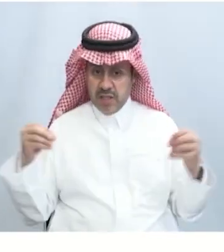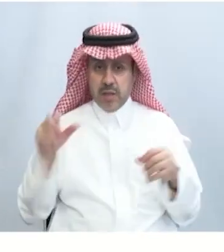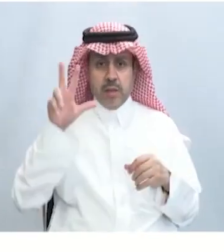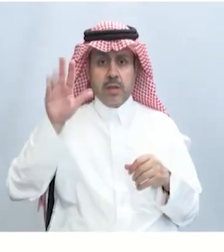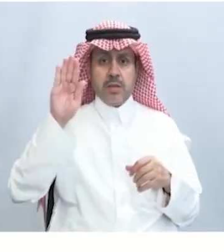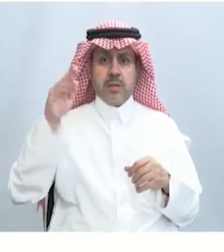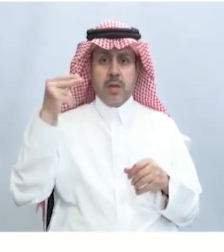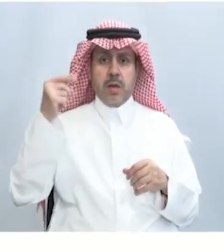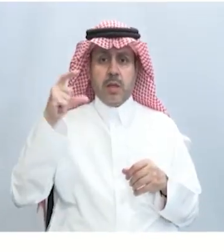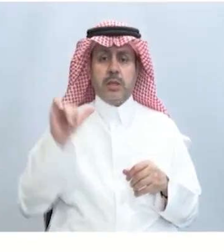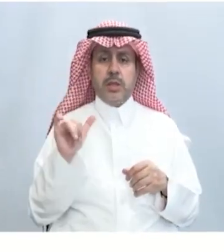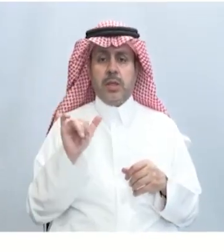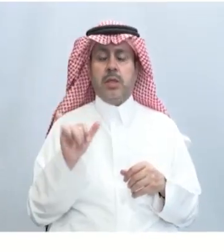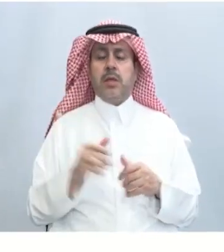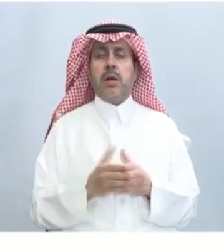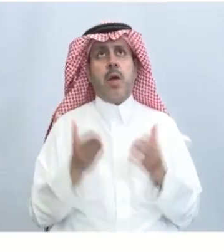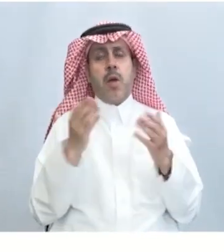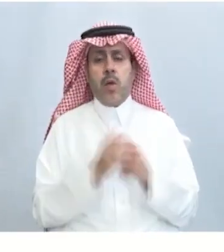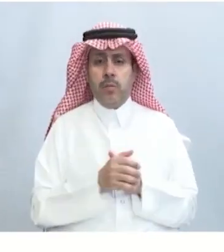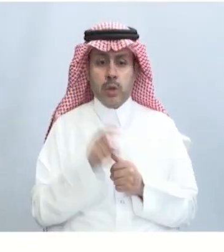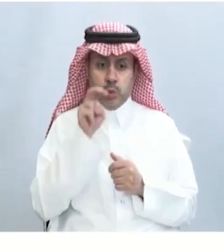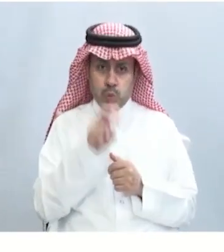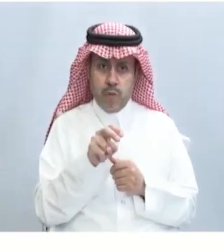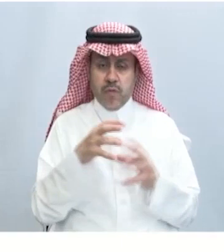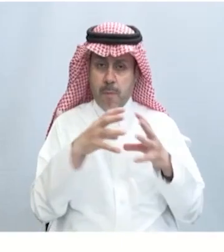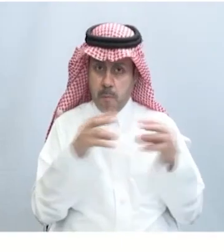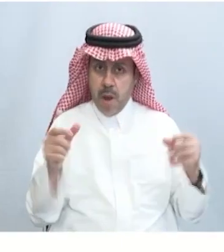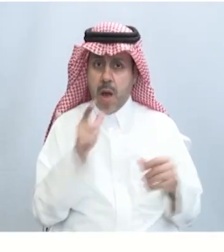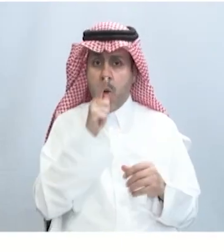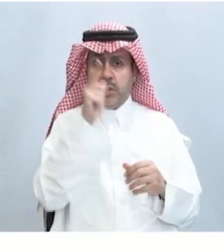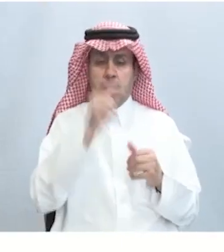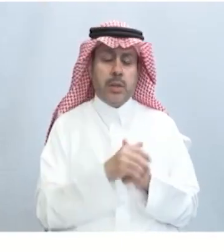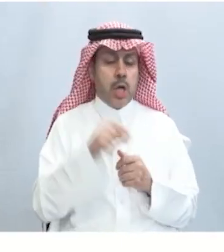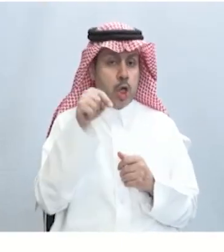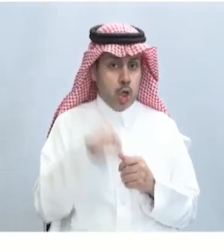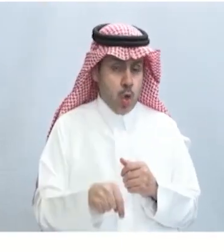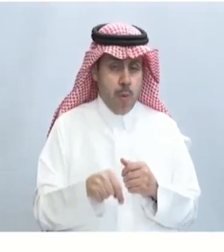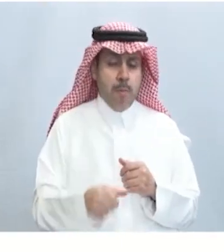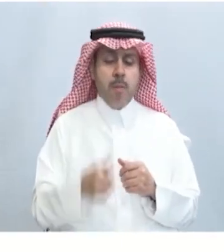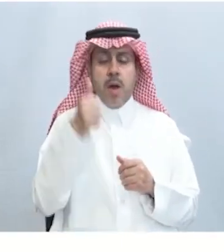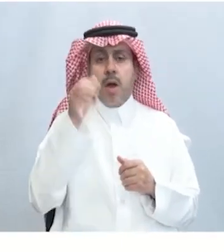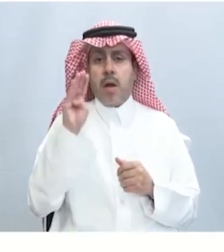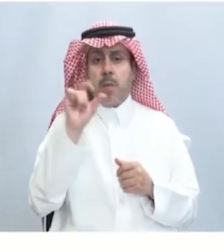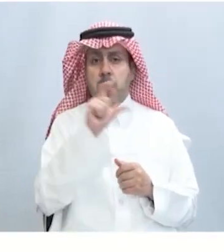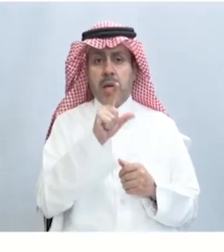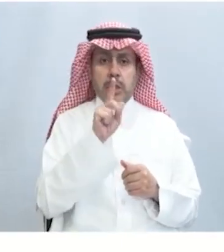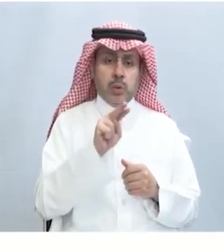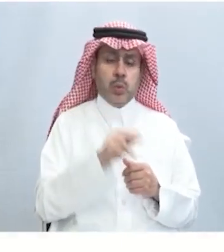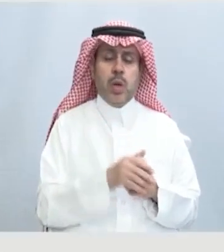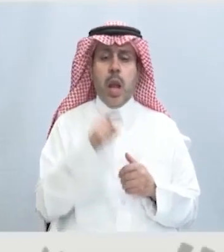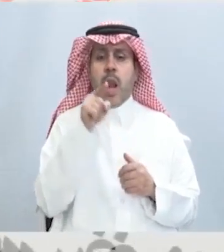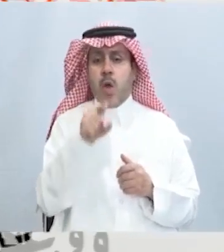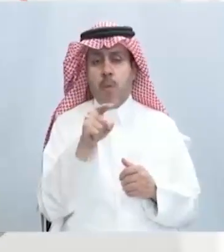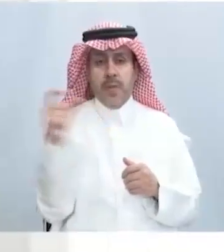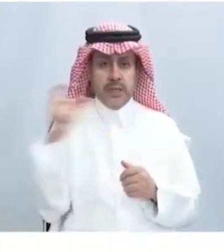الله اطلعوا على معنى قوله تعالى اليوم اكملت لكم دينكم واتممت عليكم نعمتي ورضيت لكم